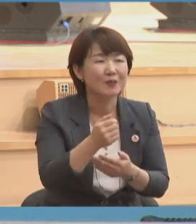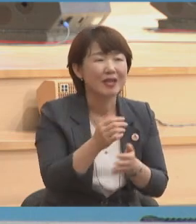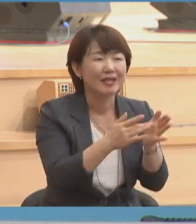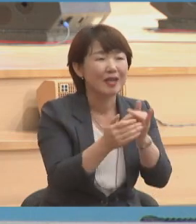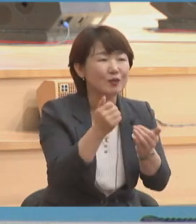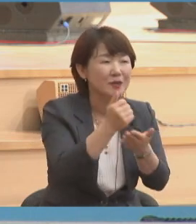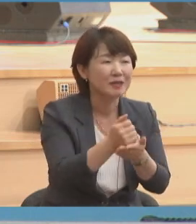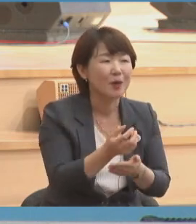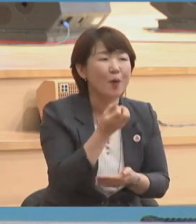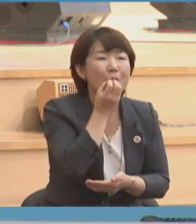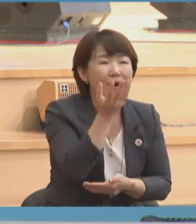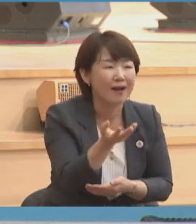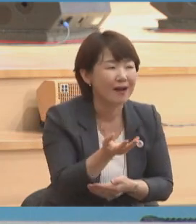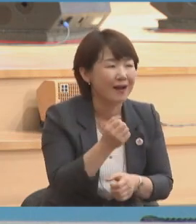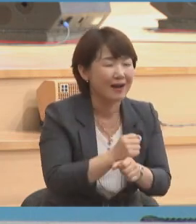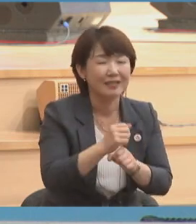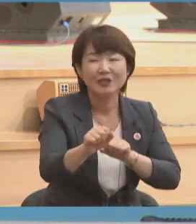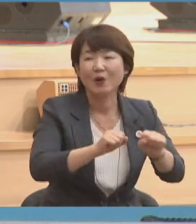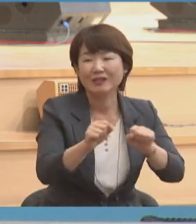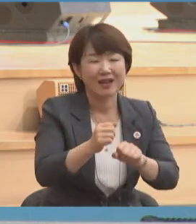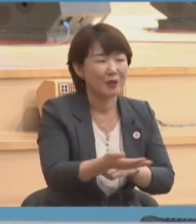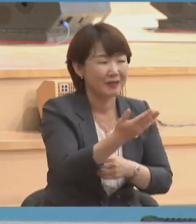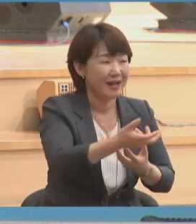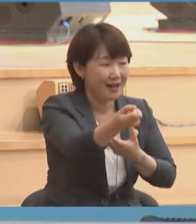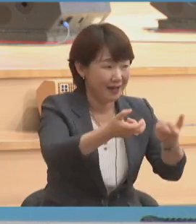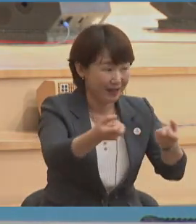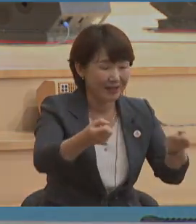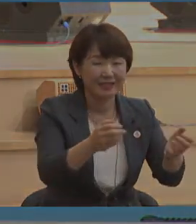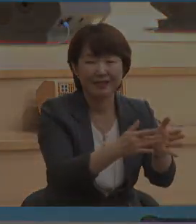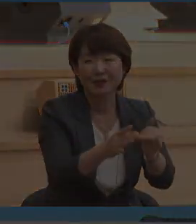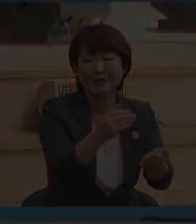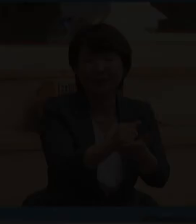속에 토해내지는 하나님 역사들이 있기를 주 예수 이름으로 축원합니다. 아멘.